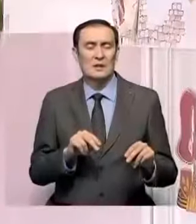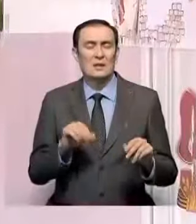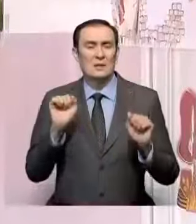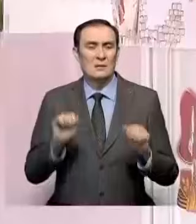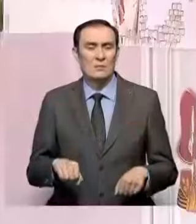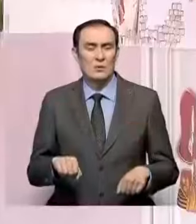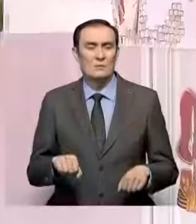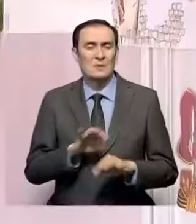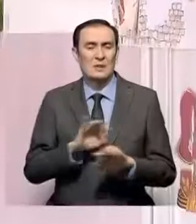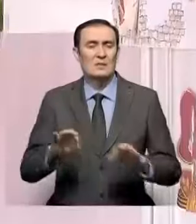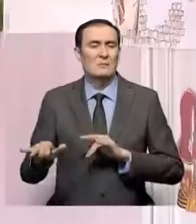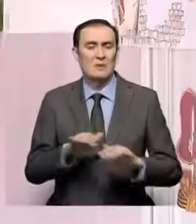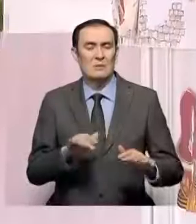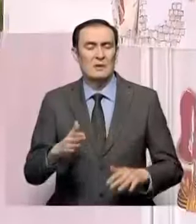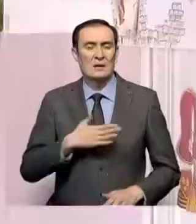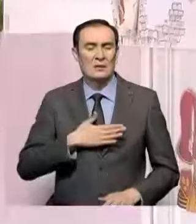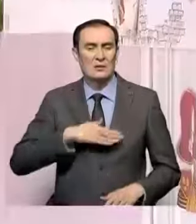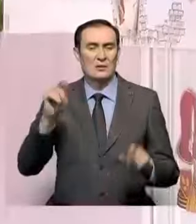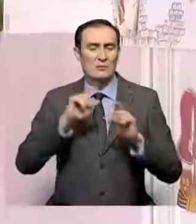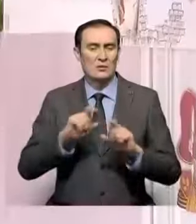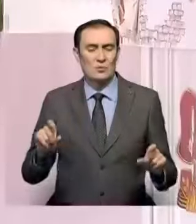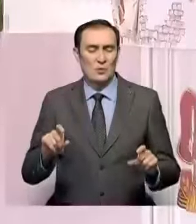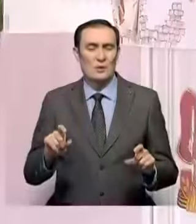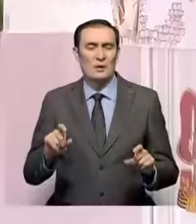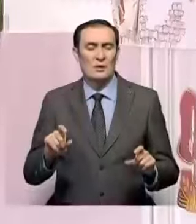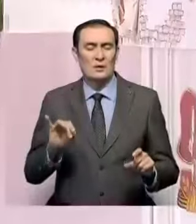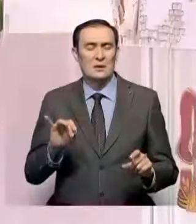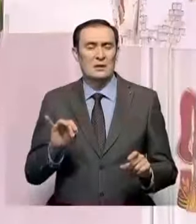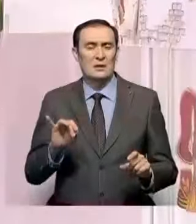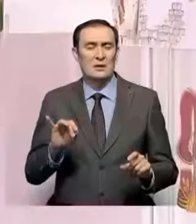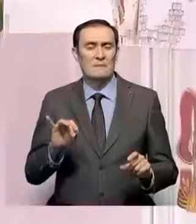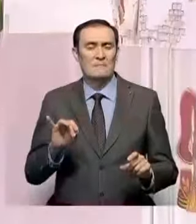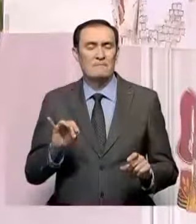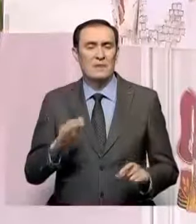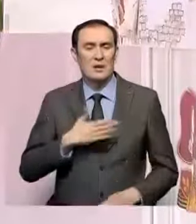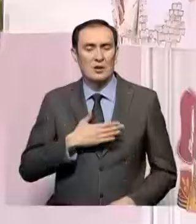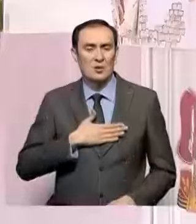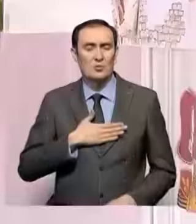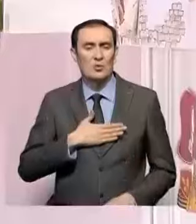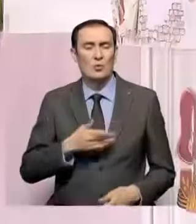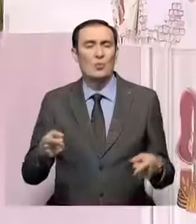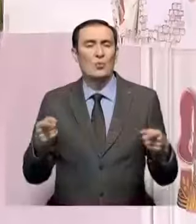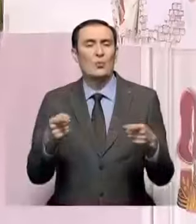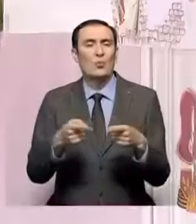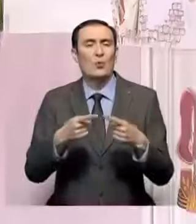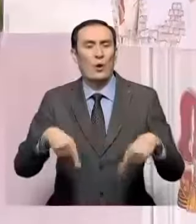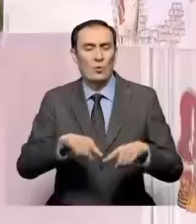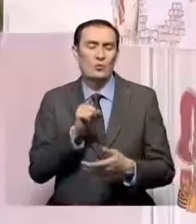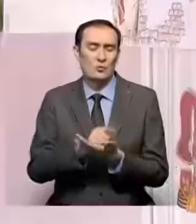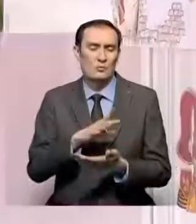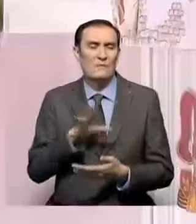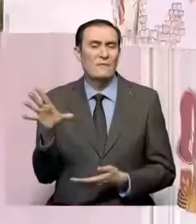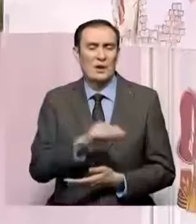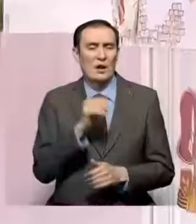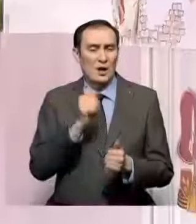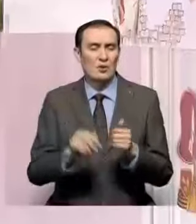такие прекрасные мероприятия, как в нашей школе сегодня происходит. И я считаю, что наш уголок, он должен быть, и должен быть во всех